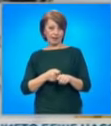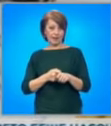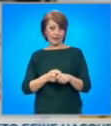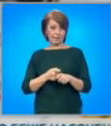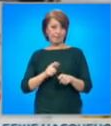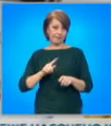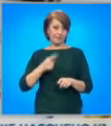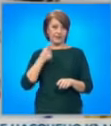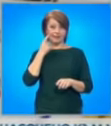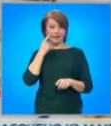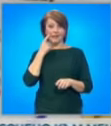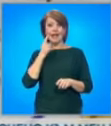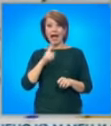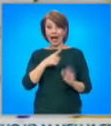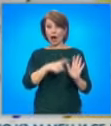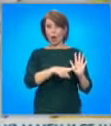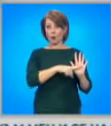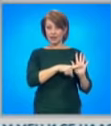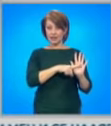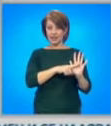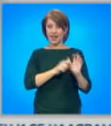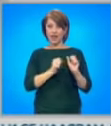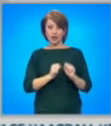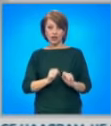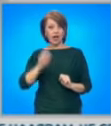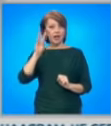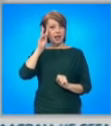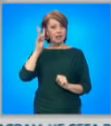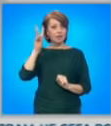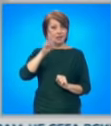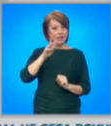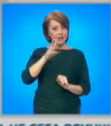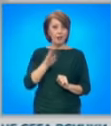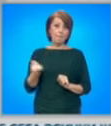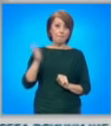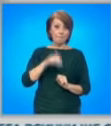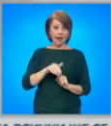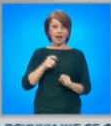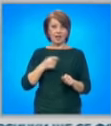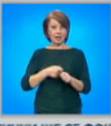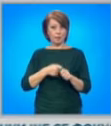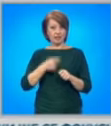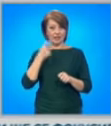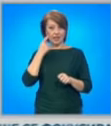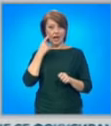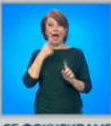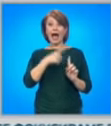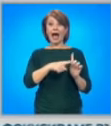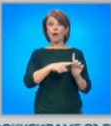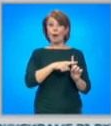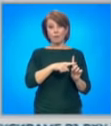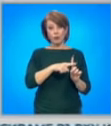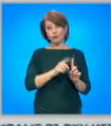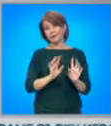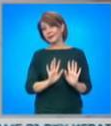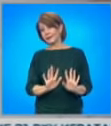тест. Ако той е отрицателен, изчакайте 3 дни и повторете. Но ако е положителен, значи е